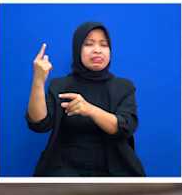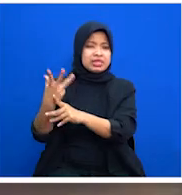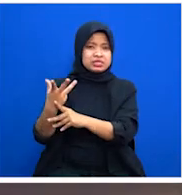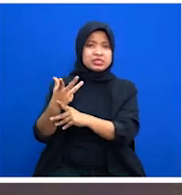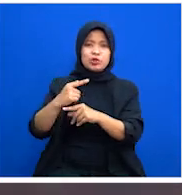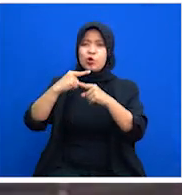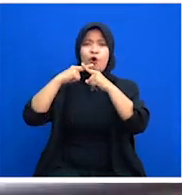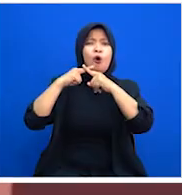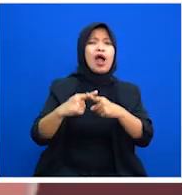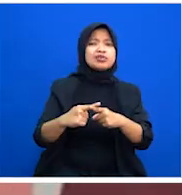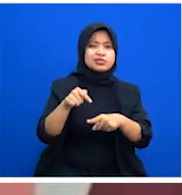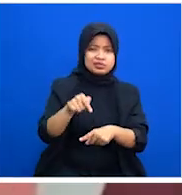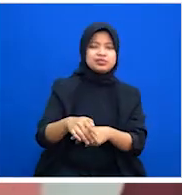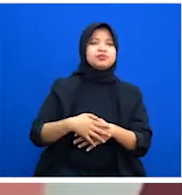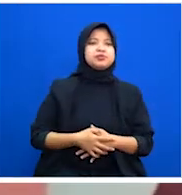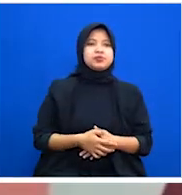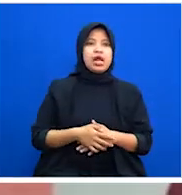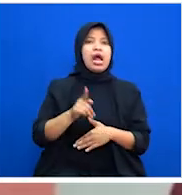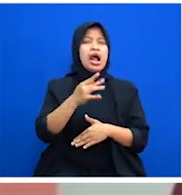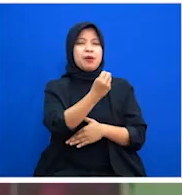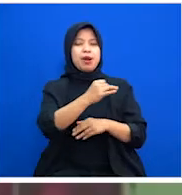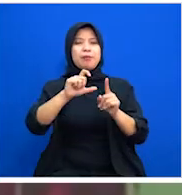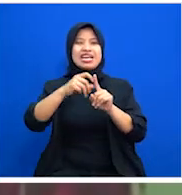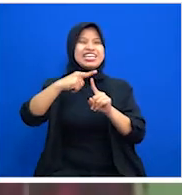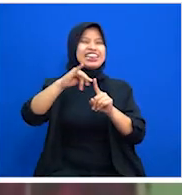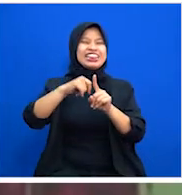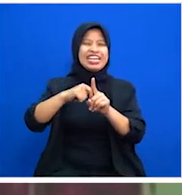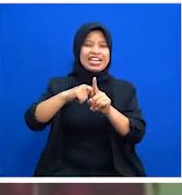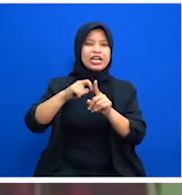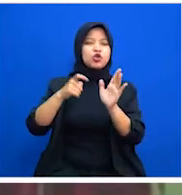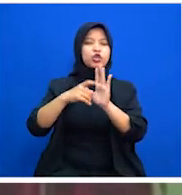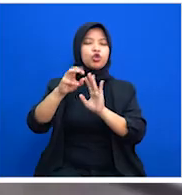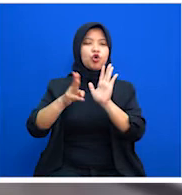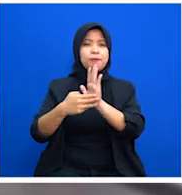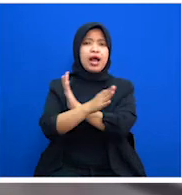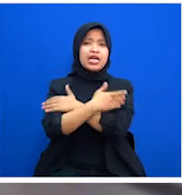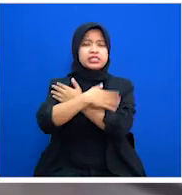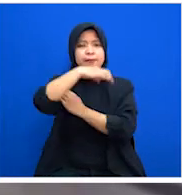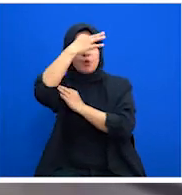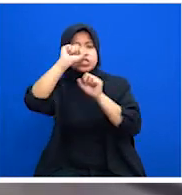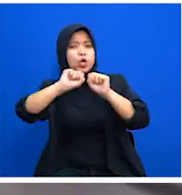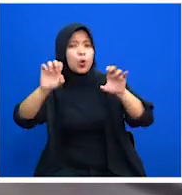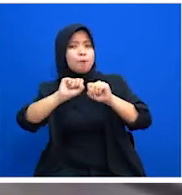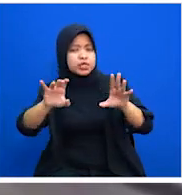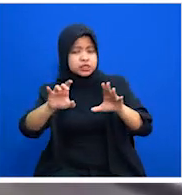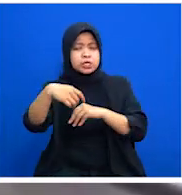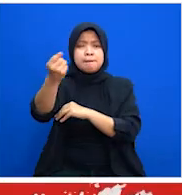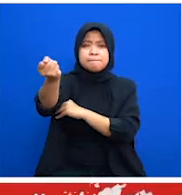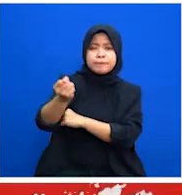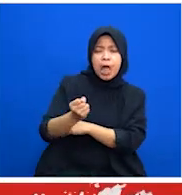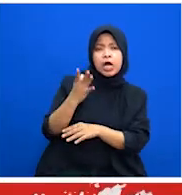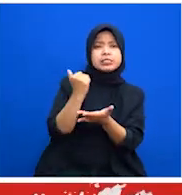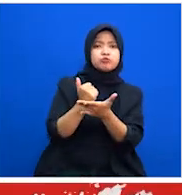adalah hoax sementara itu dalam detik.com Kabid humas Polda Aceh Kombes Winardi menyatakan